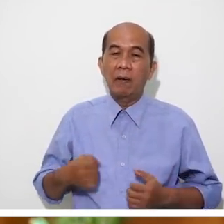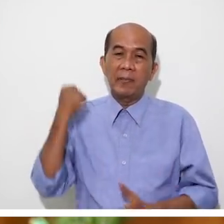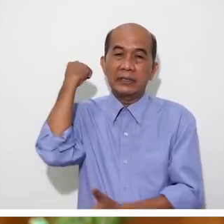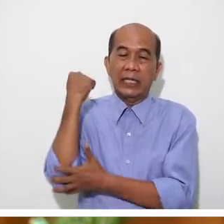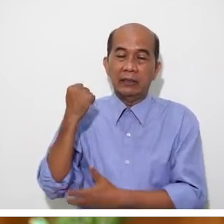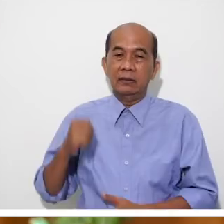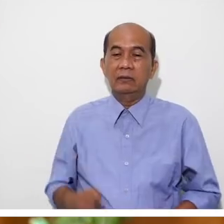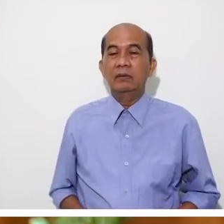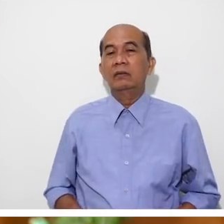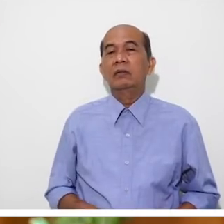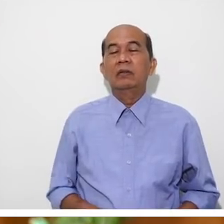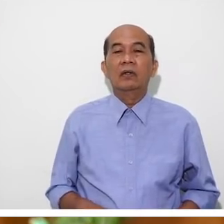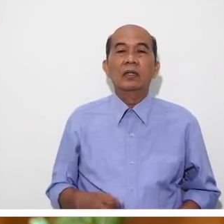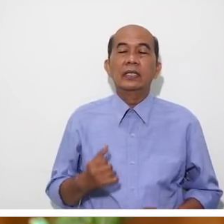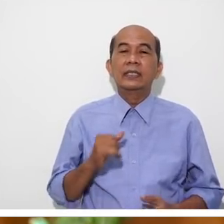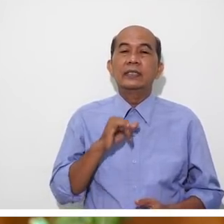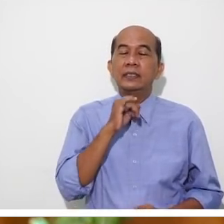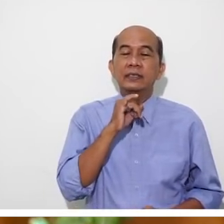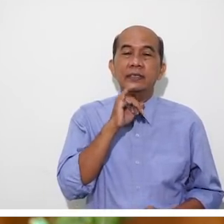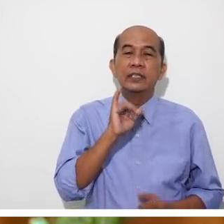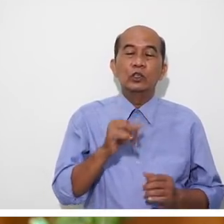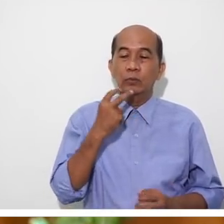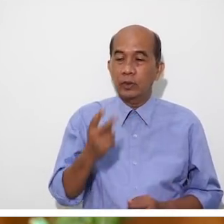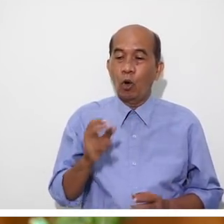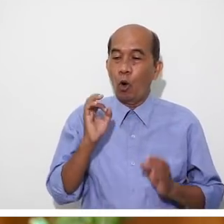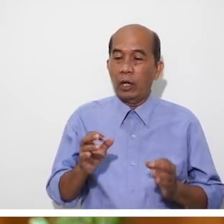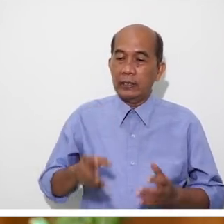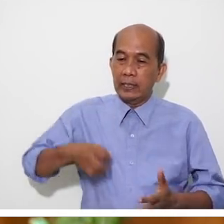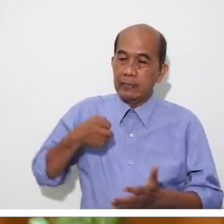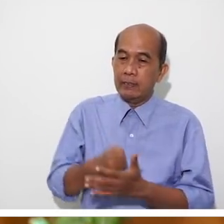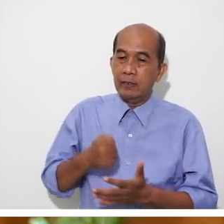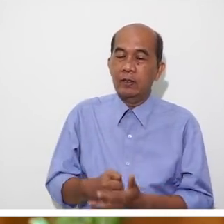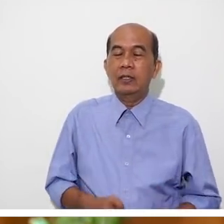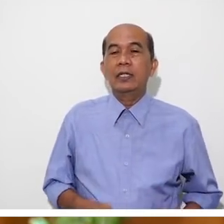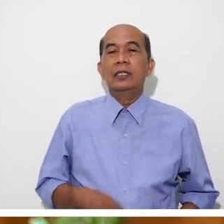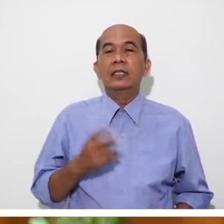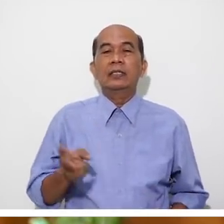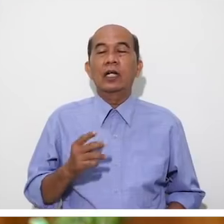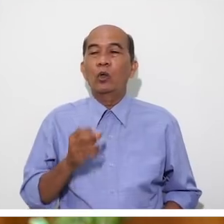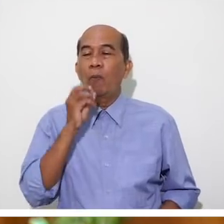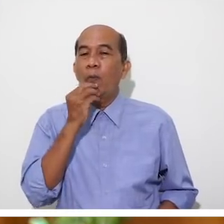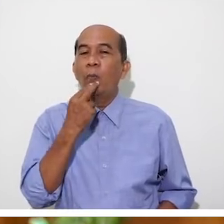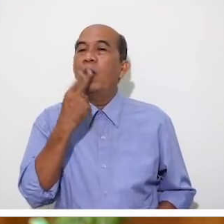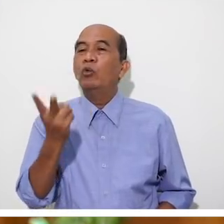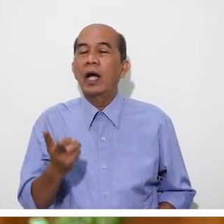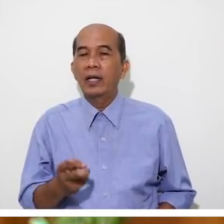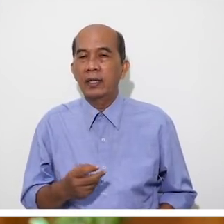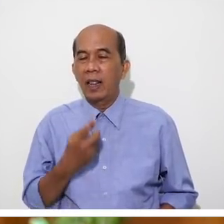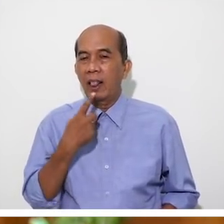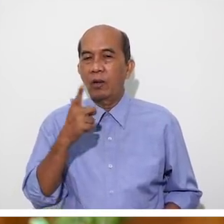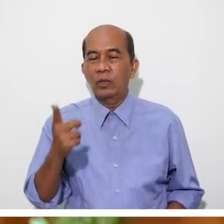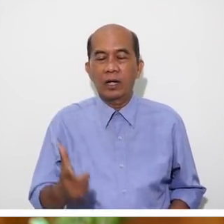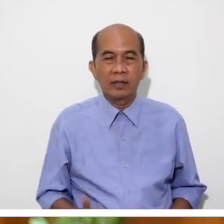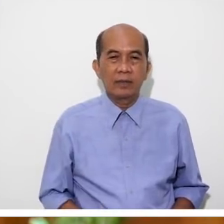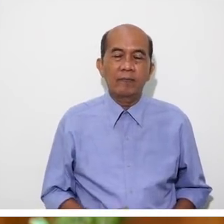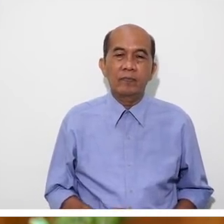melihat orang-orang yang selama ini mencerca dia. Yesus melihat orang-orang yang selama ini meludahi dia.